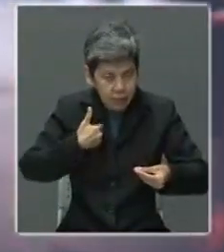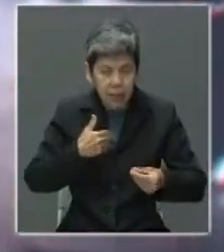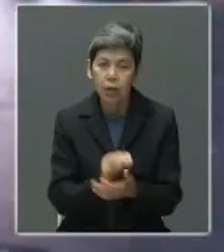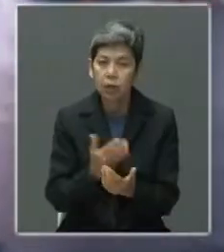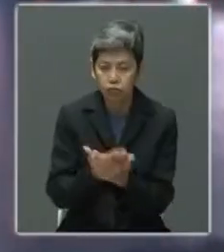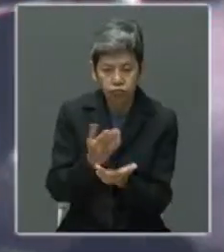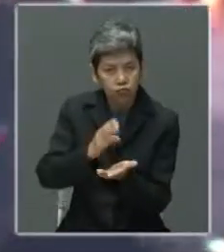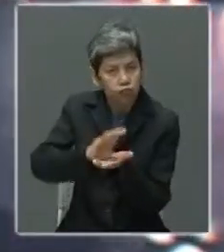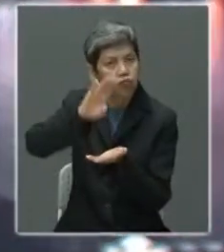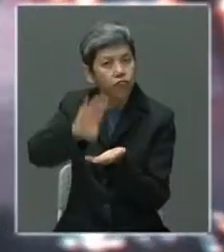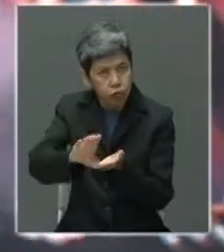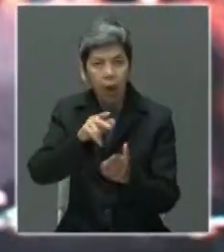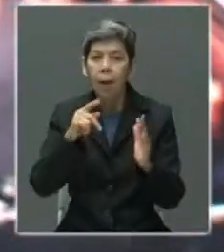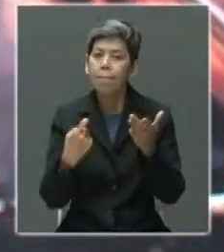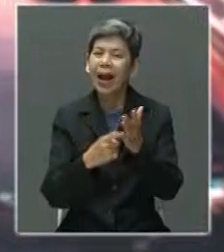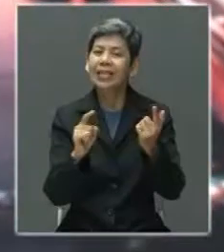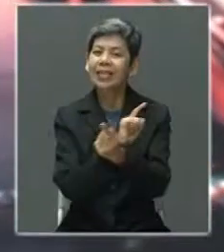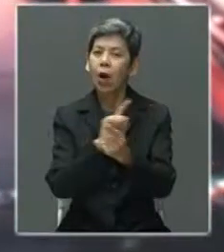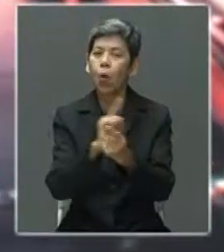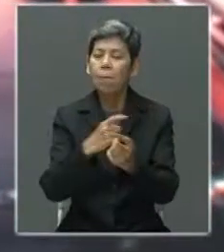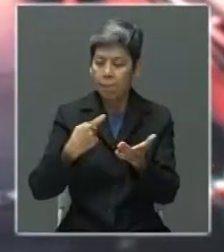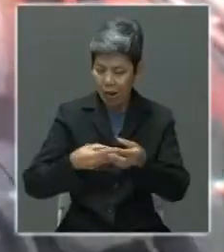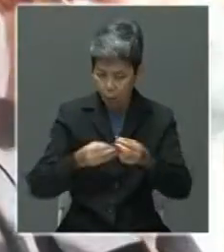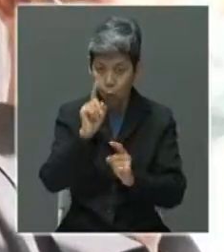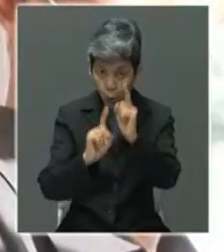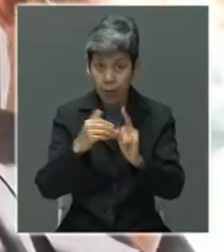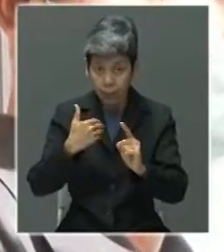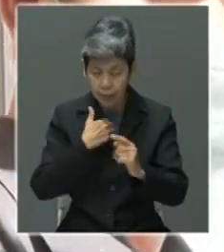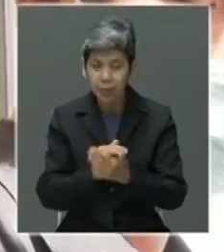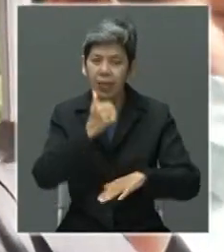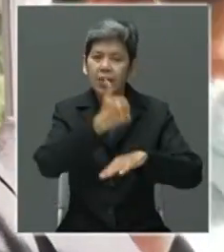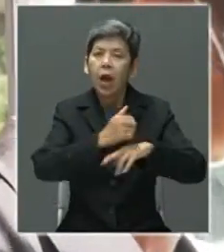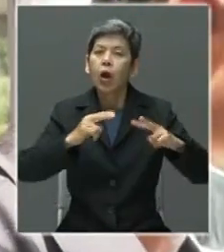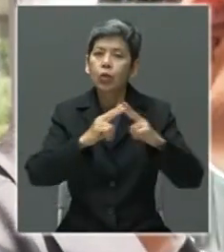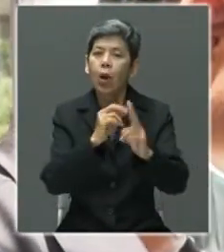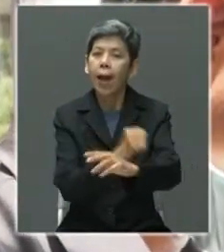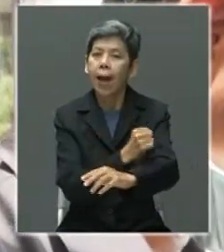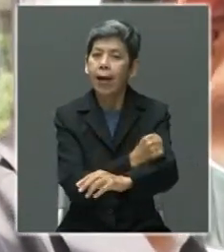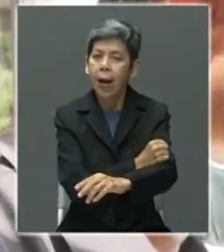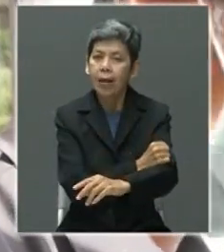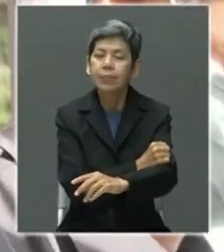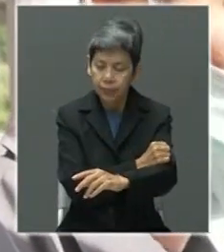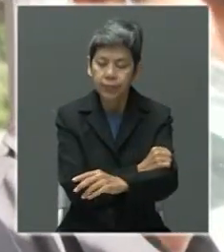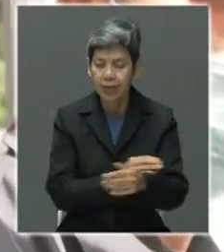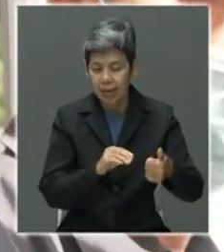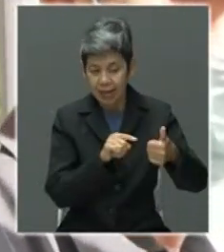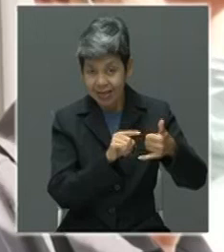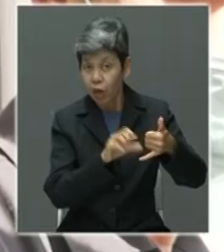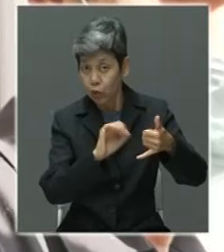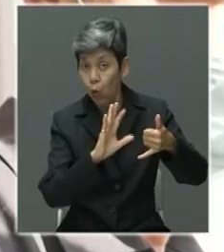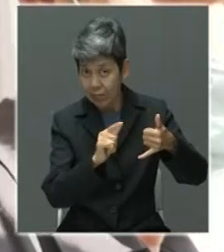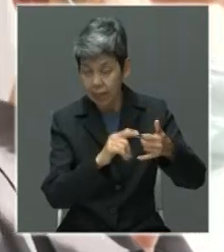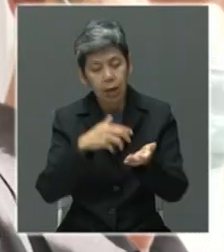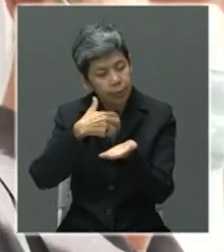ไปลงทุนในศรีพันวาได้แล้วครับมีเรื่องนี้เกิดขึ้นคือทางรัฐมนตรีว่าการกระทรวงแรงงานนะครับนายสุชาติชมกลิ่น